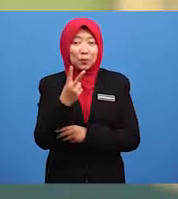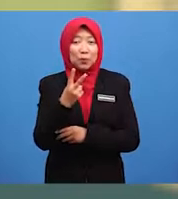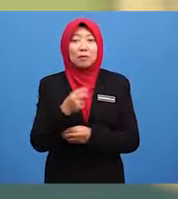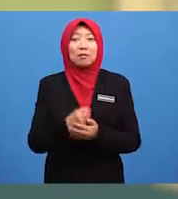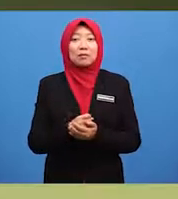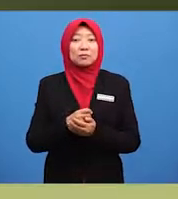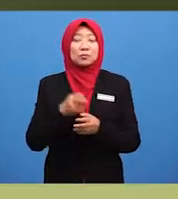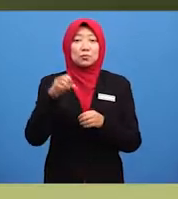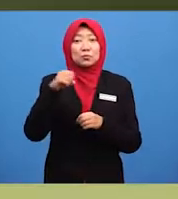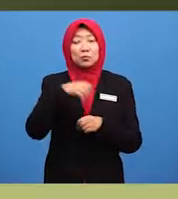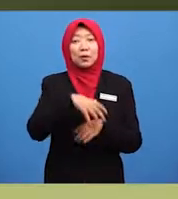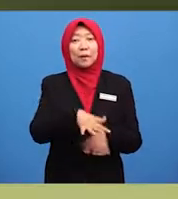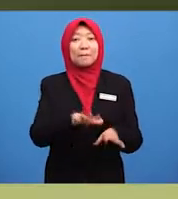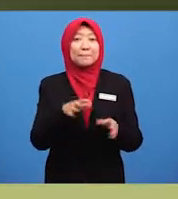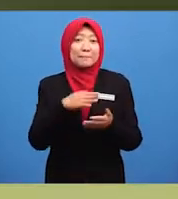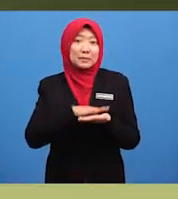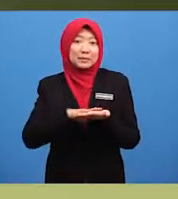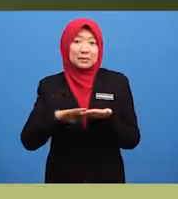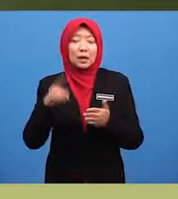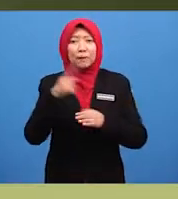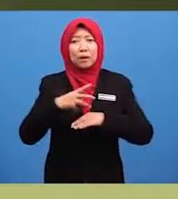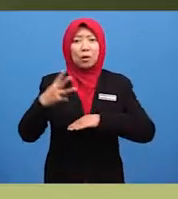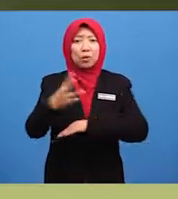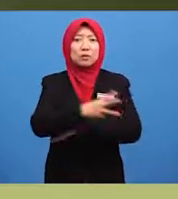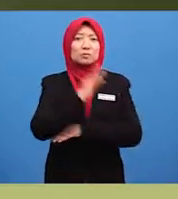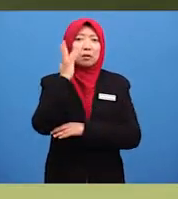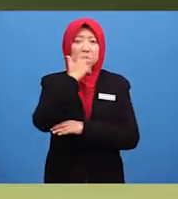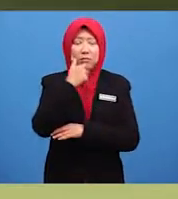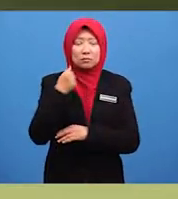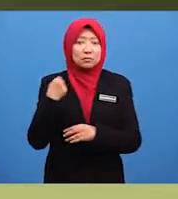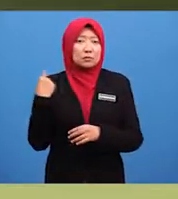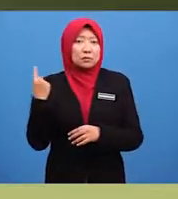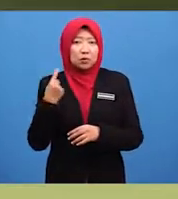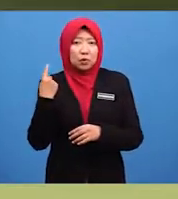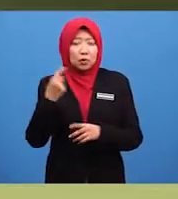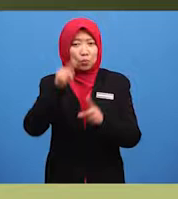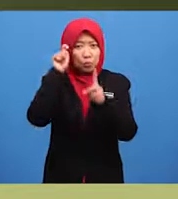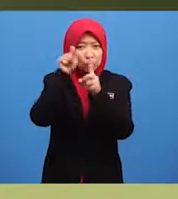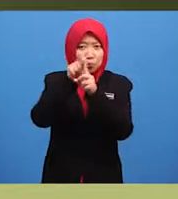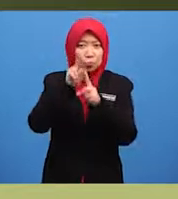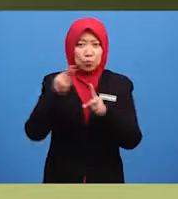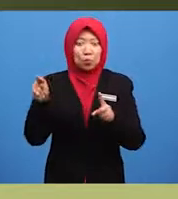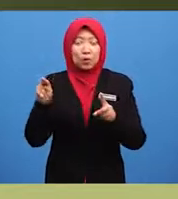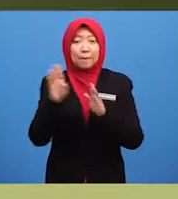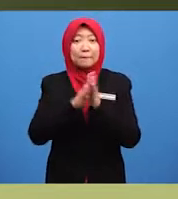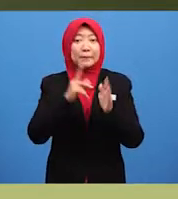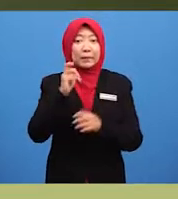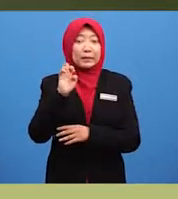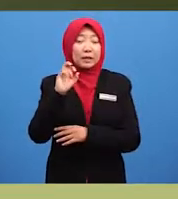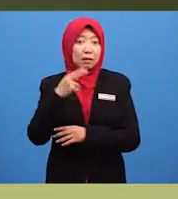yang jernih. Apakah kawasan yang cantik yang sering menjadi tumpuan semasa berkelah di tepi